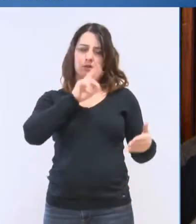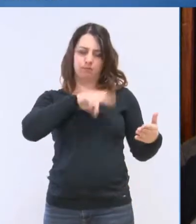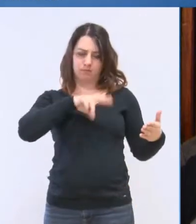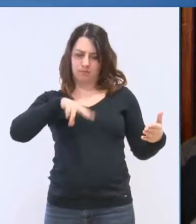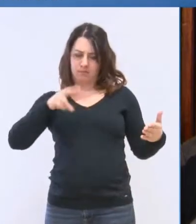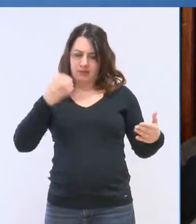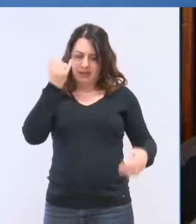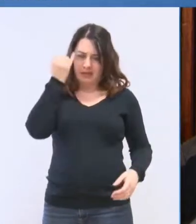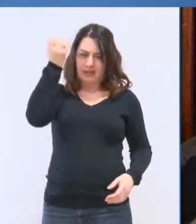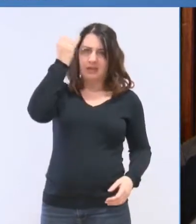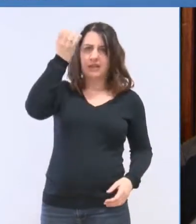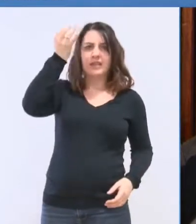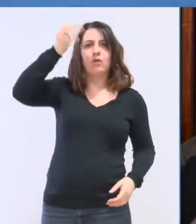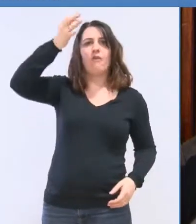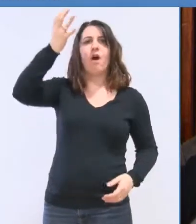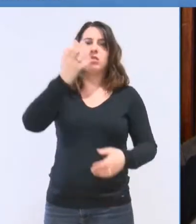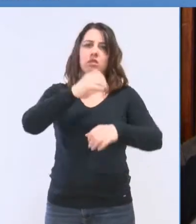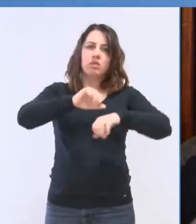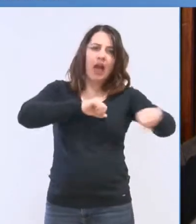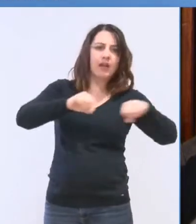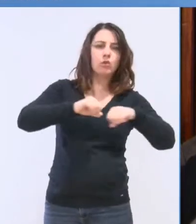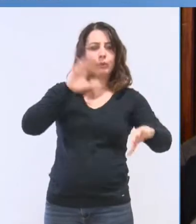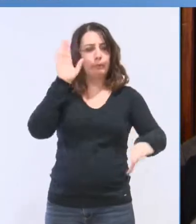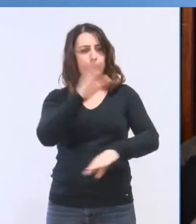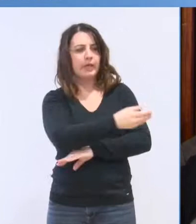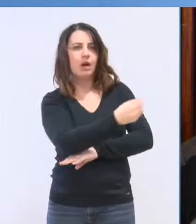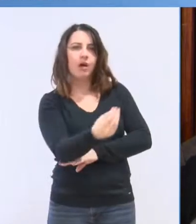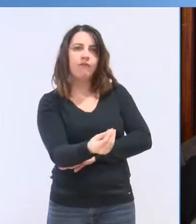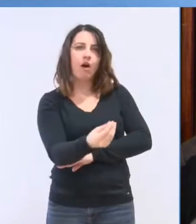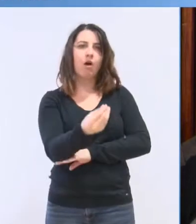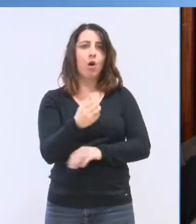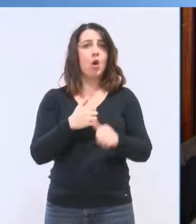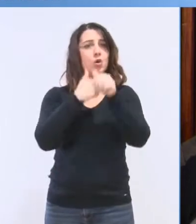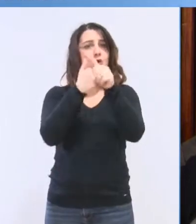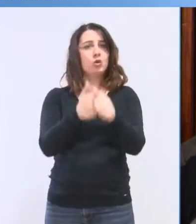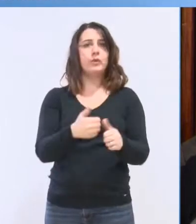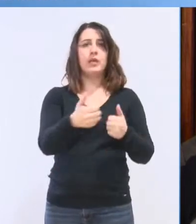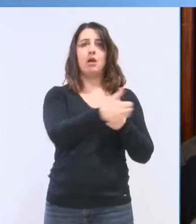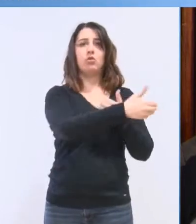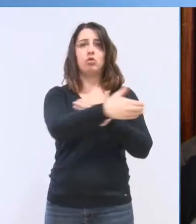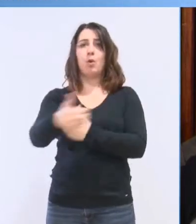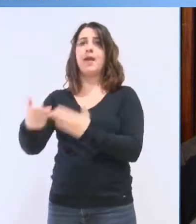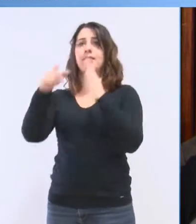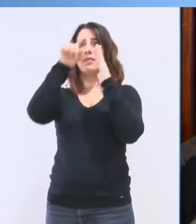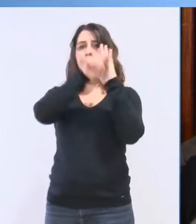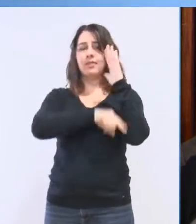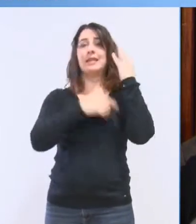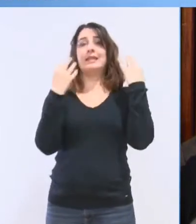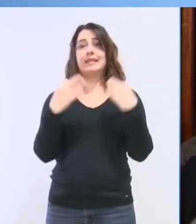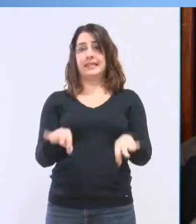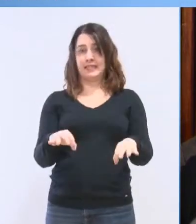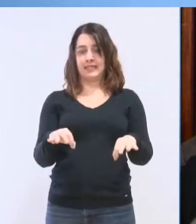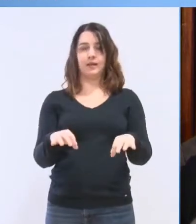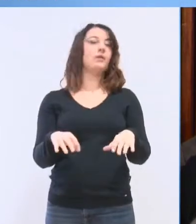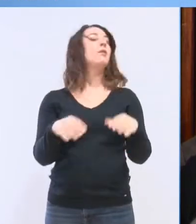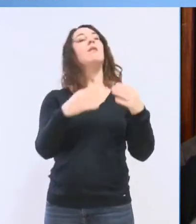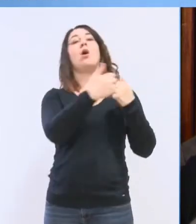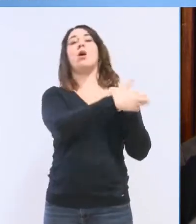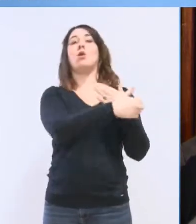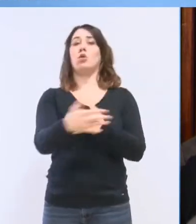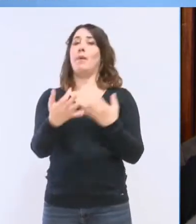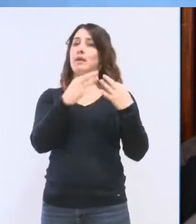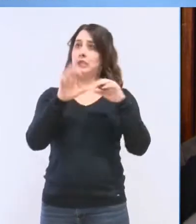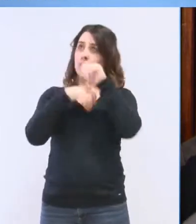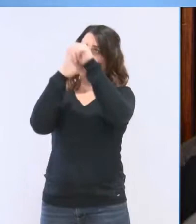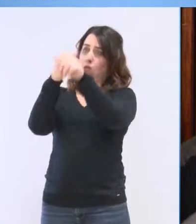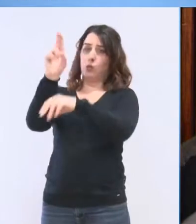actions innovantes que la ville déploie en direction des enfants selon 10 domaines, les 10 domaines qui sont répertoriés par l'UNICEF